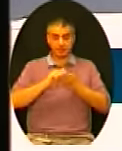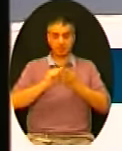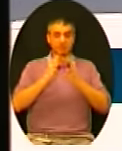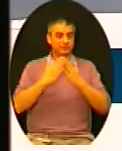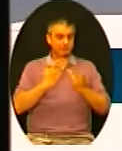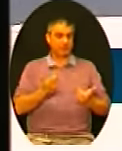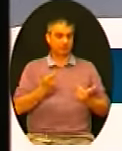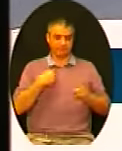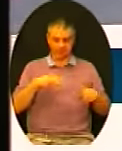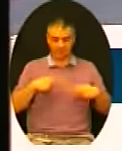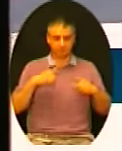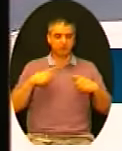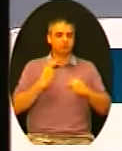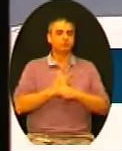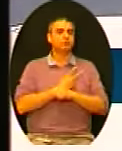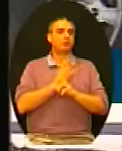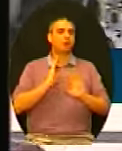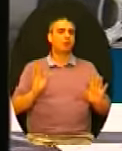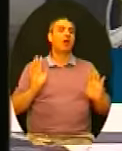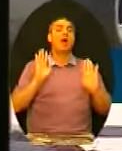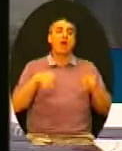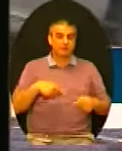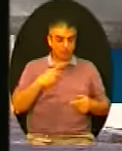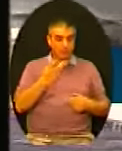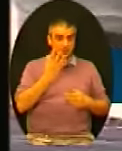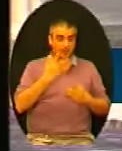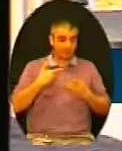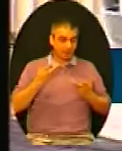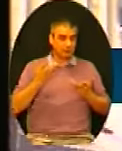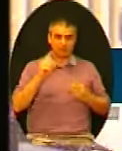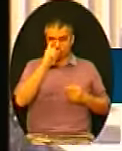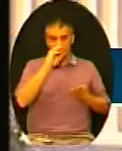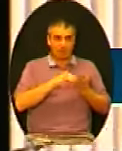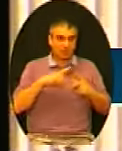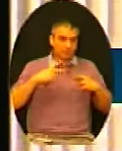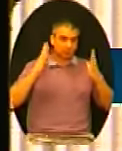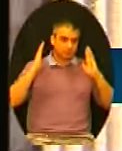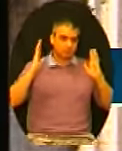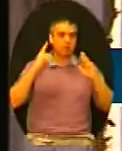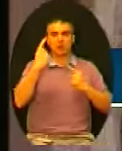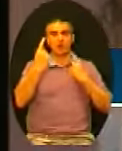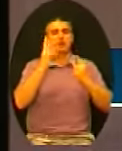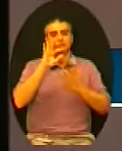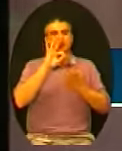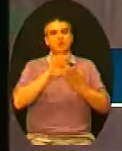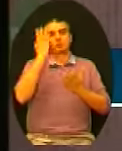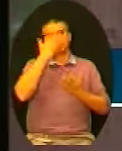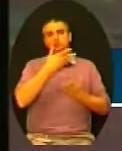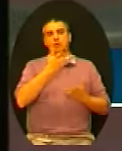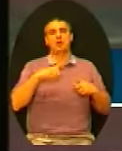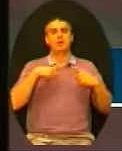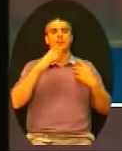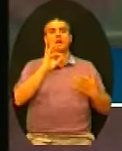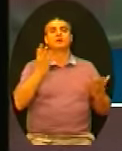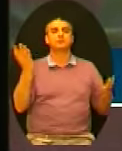ספרים, וחזרתי לשגרה הרגילה, גם אם יש קטן בחיים, בסדר, לא קרה כלום, כל אחד יש לו את הנקודה השחורה שלו